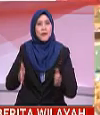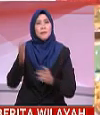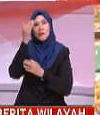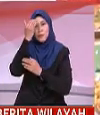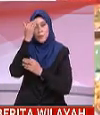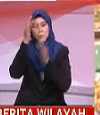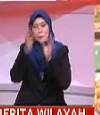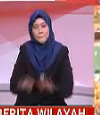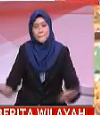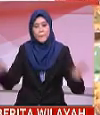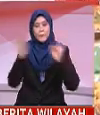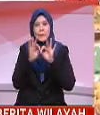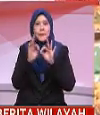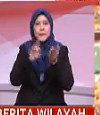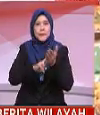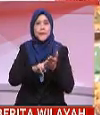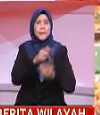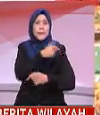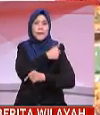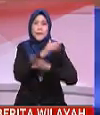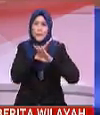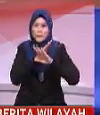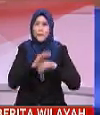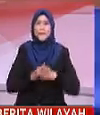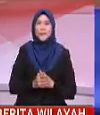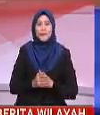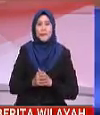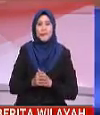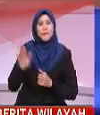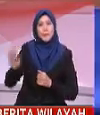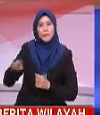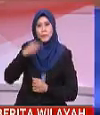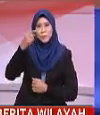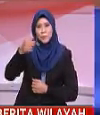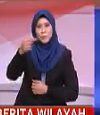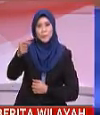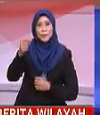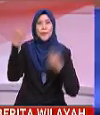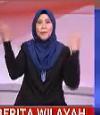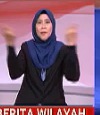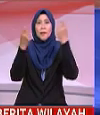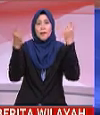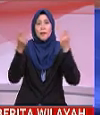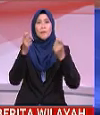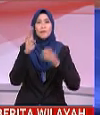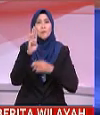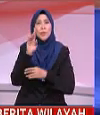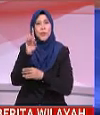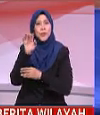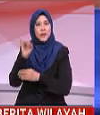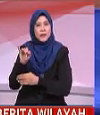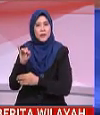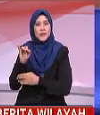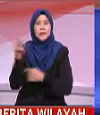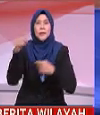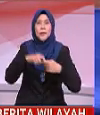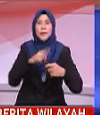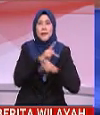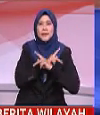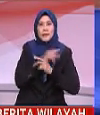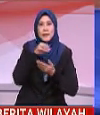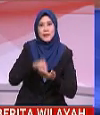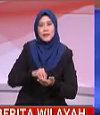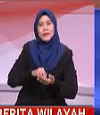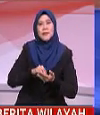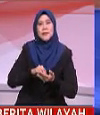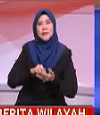mengenai kepentingan mendaftar program vaksinasi tersebut. Beliau menyatakan demikian dalam majlis sanjungan Budi Tautan Kasih di auditorium RTM